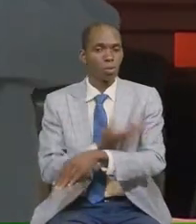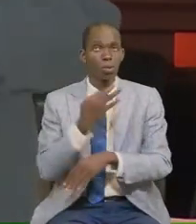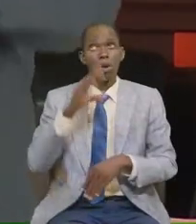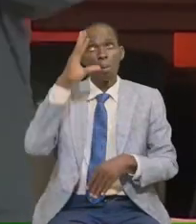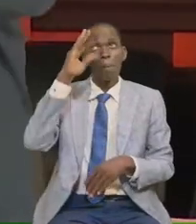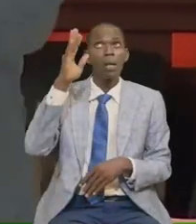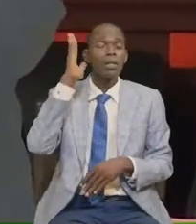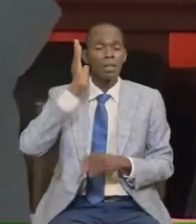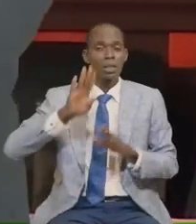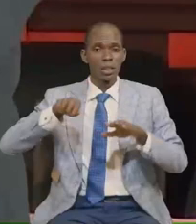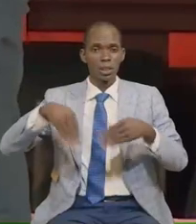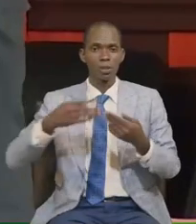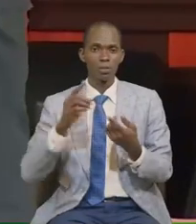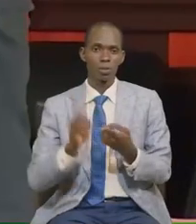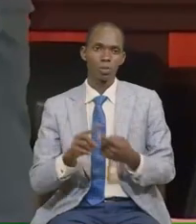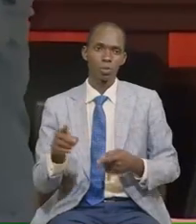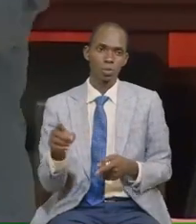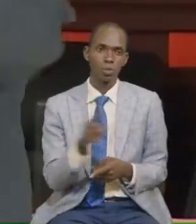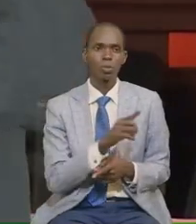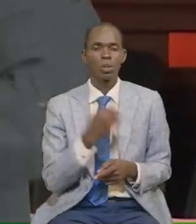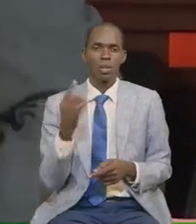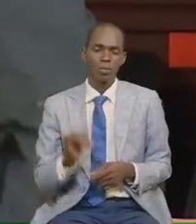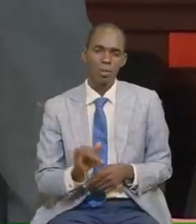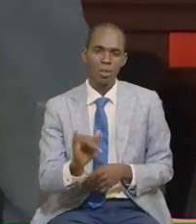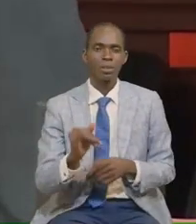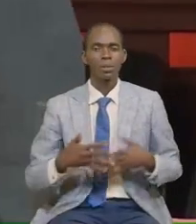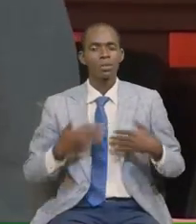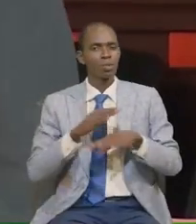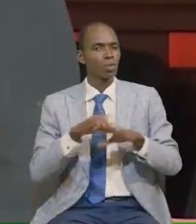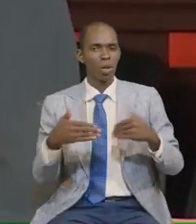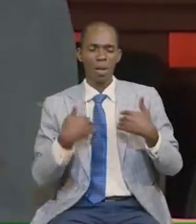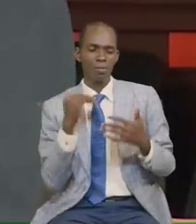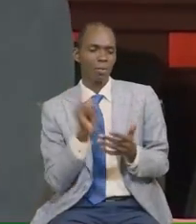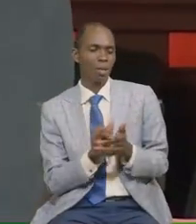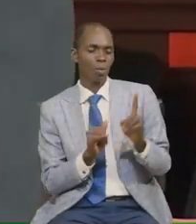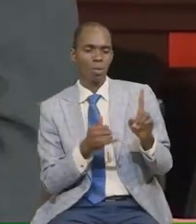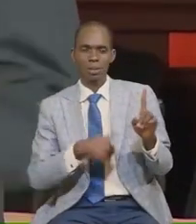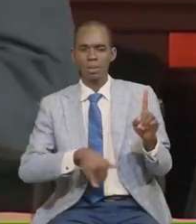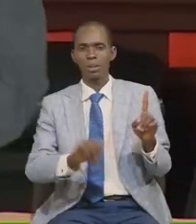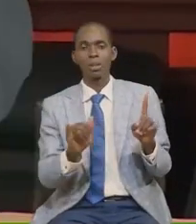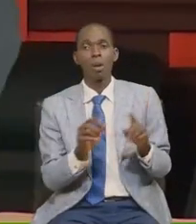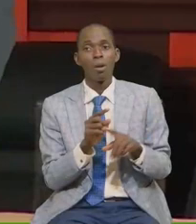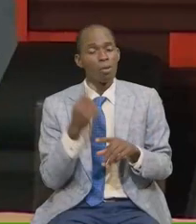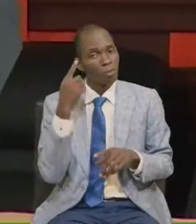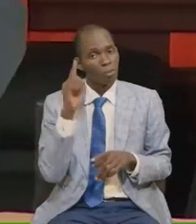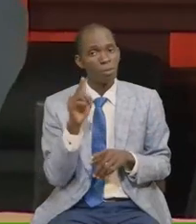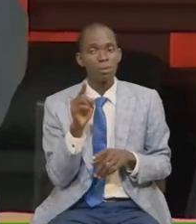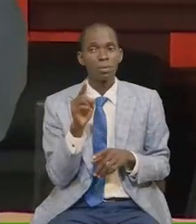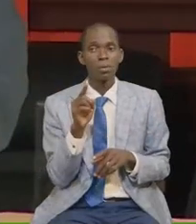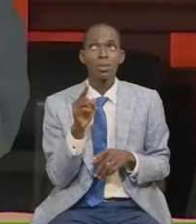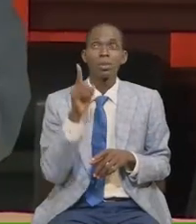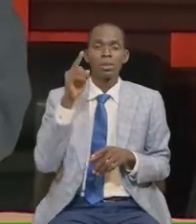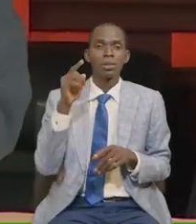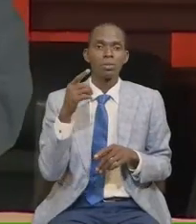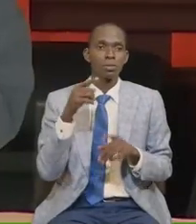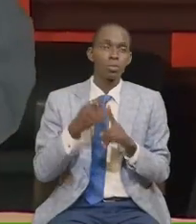vous donnera la vie éternelle. Il n'avait pas encore ça, mais car c'est lui que Dieu le